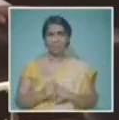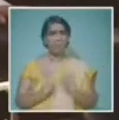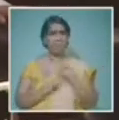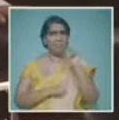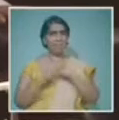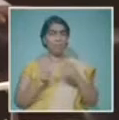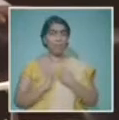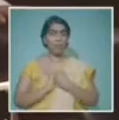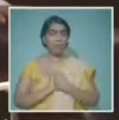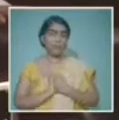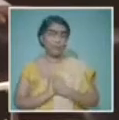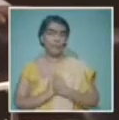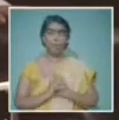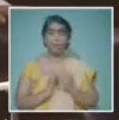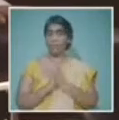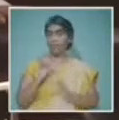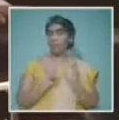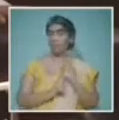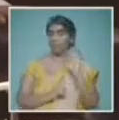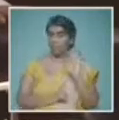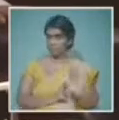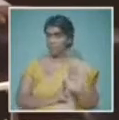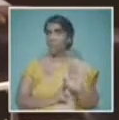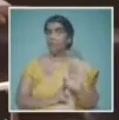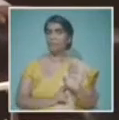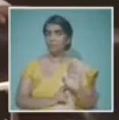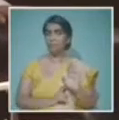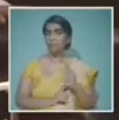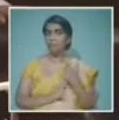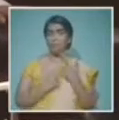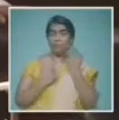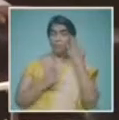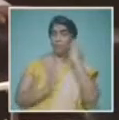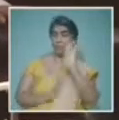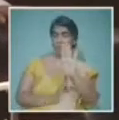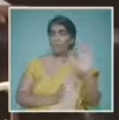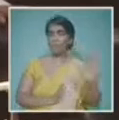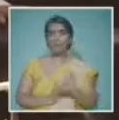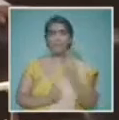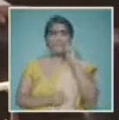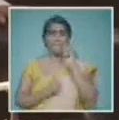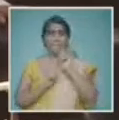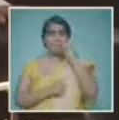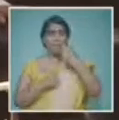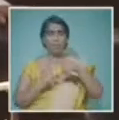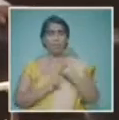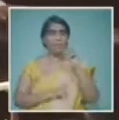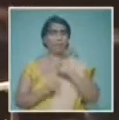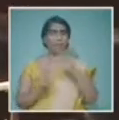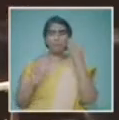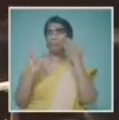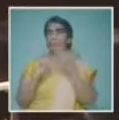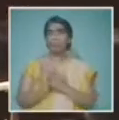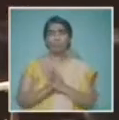පාර්ලිමේන්තු උත්තරීතර භාවයේ මන්ත්‍රීවරුන්ගේ ගති පැවතුම් පිළිබඳව ජනතාව පාර්ලිමේන්තුව කරේ හදලා තියෙන චිත්‍රය